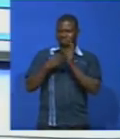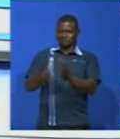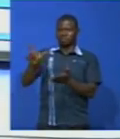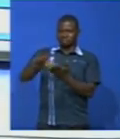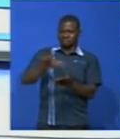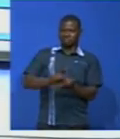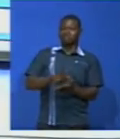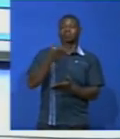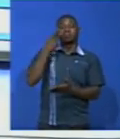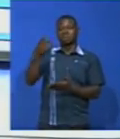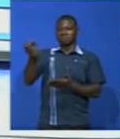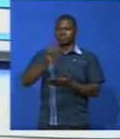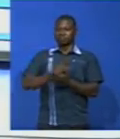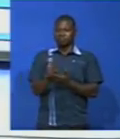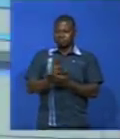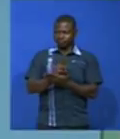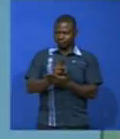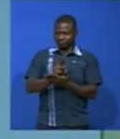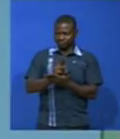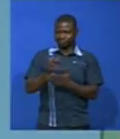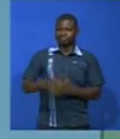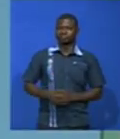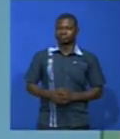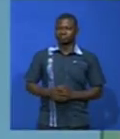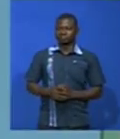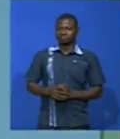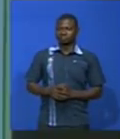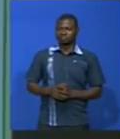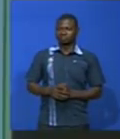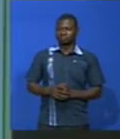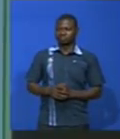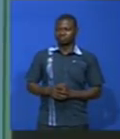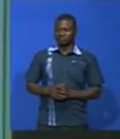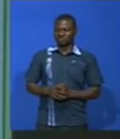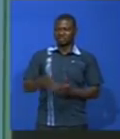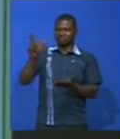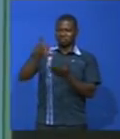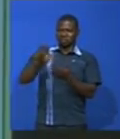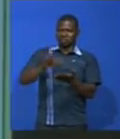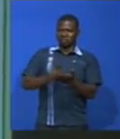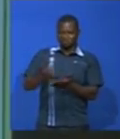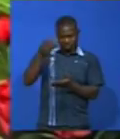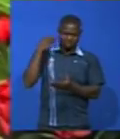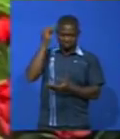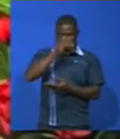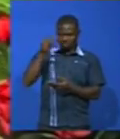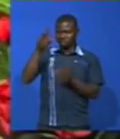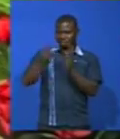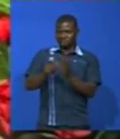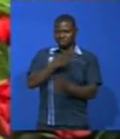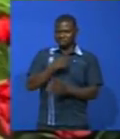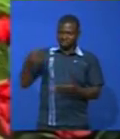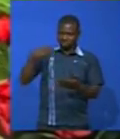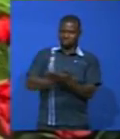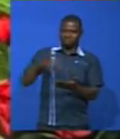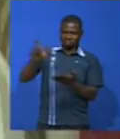Moussa Ouedraogo, Aruna Maré, reportage. Une loi d'orientation et une nouvelle charte pour les petites et moyennes